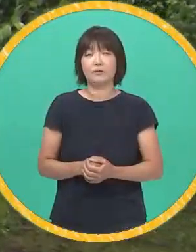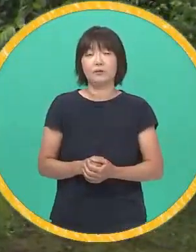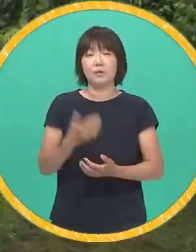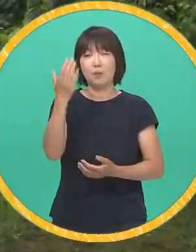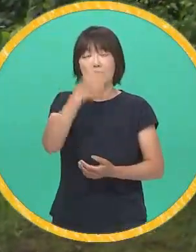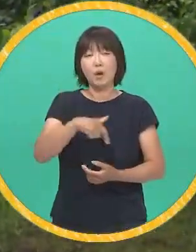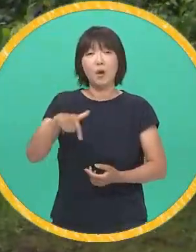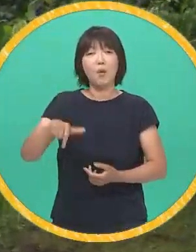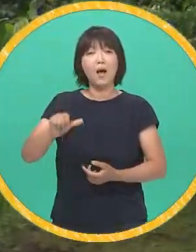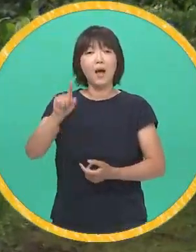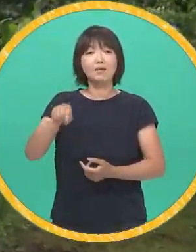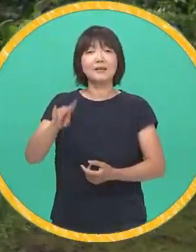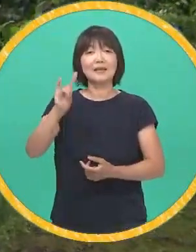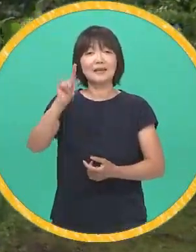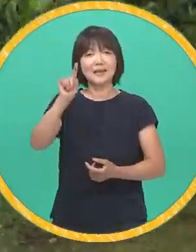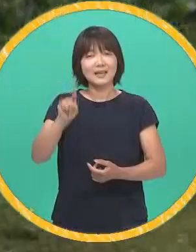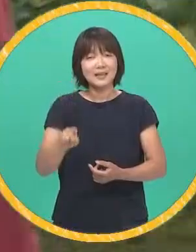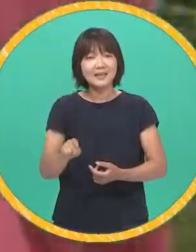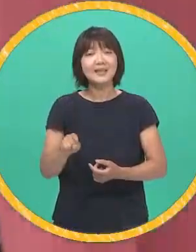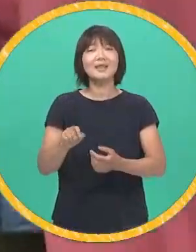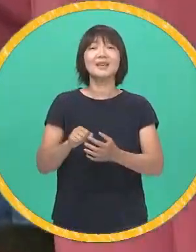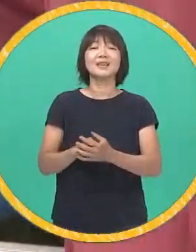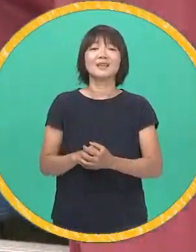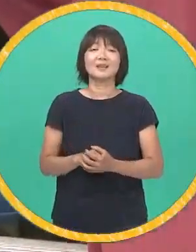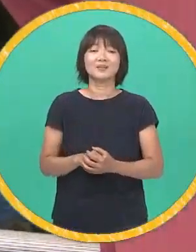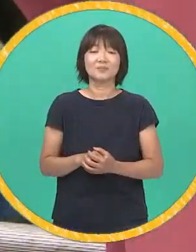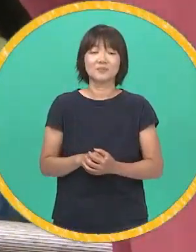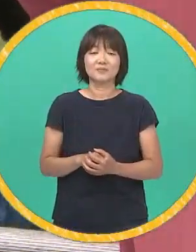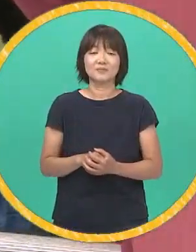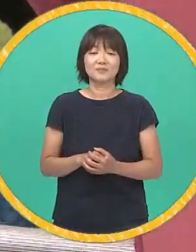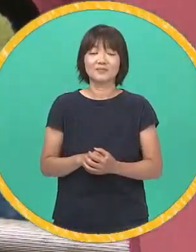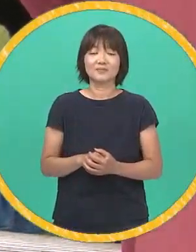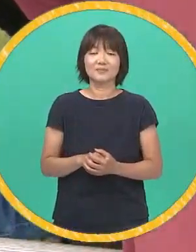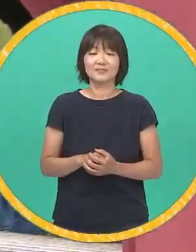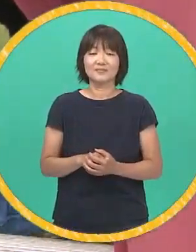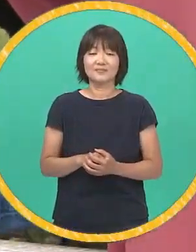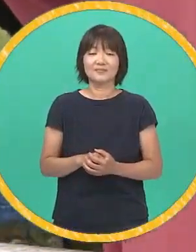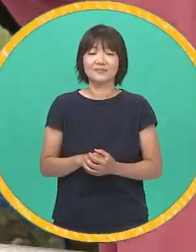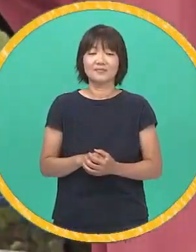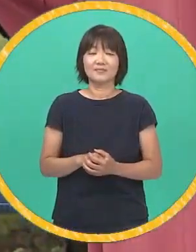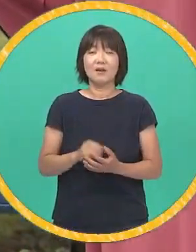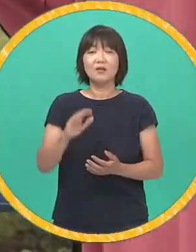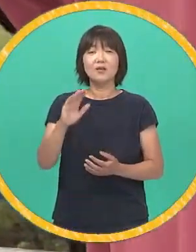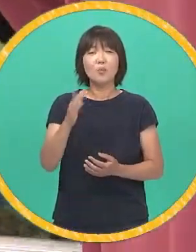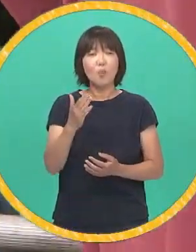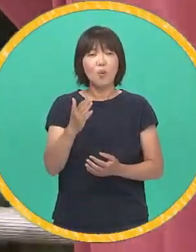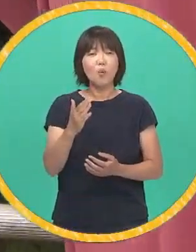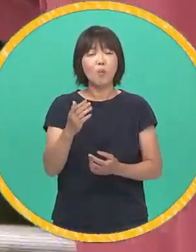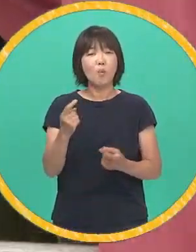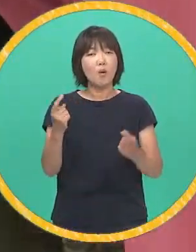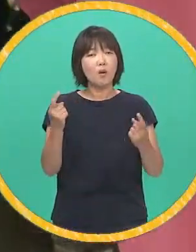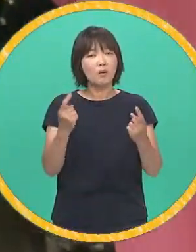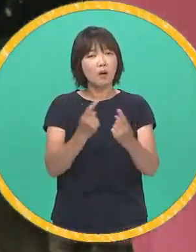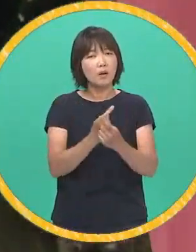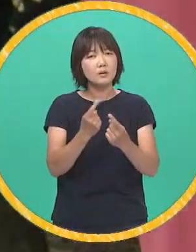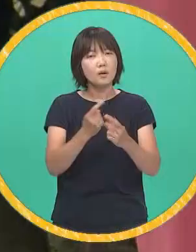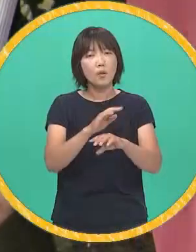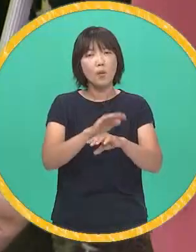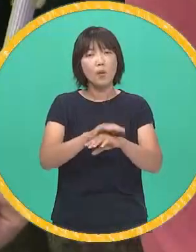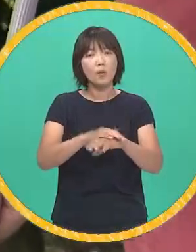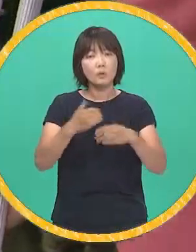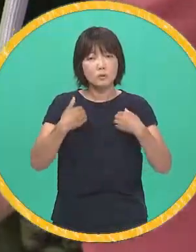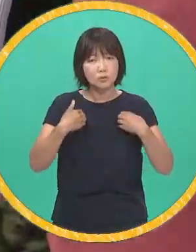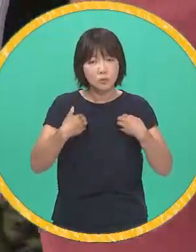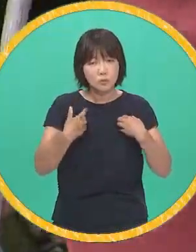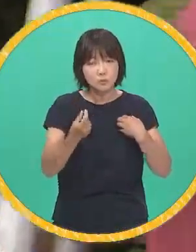5ファンキーハハハでもこれ何かちょっとその改善策みたいな